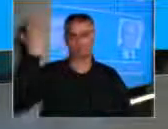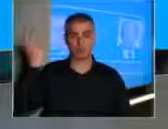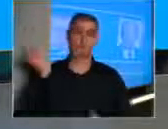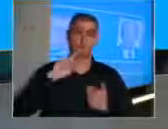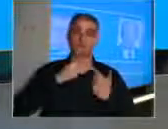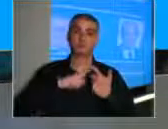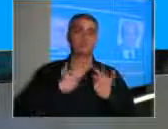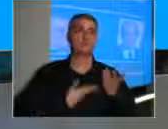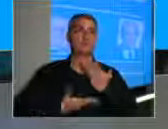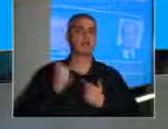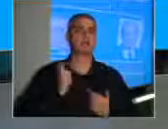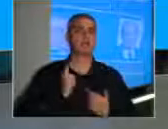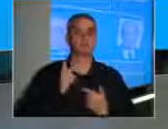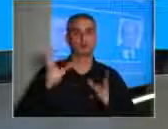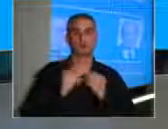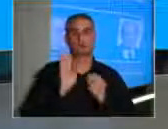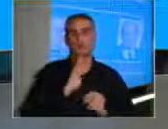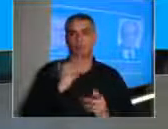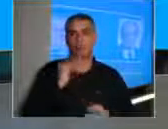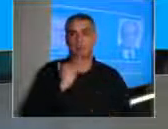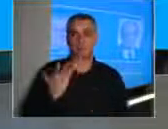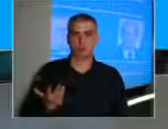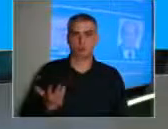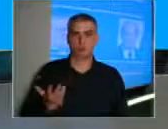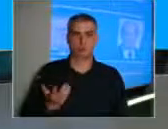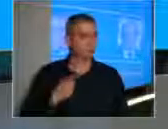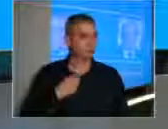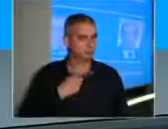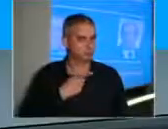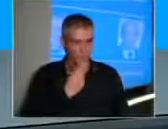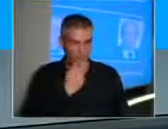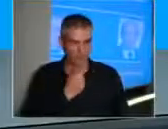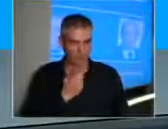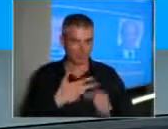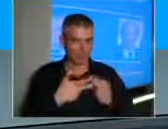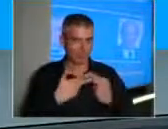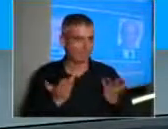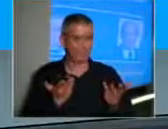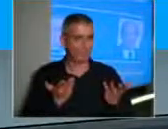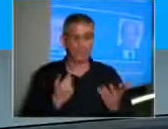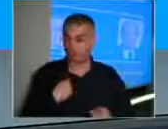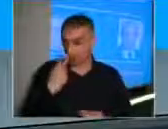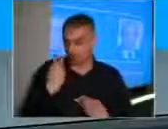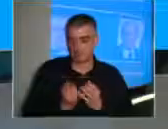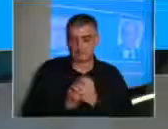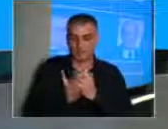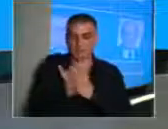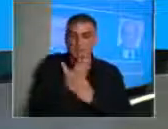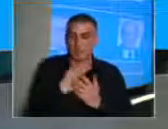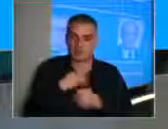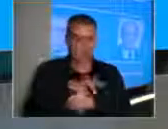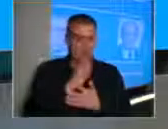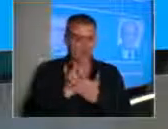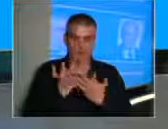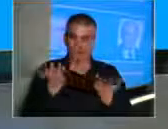חלק זה מערכת יחסים אישית שיש לו עם נתניהו, זה נכון. שאימא היא, אתה ראית אותה מקרוב, אימא היא. אני ראיתי אותה מתהווה, הרי אני מלווה אותה,